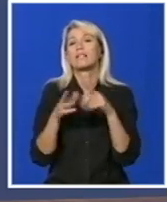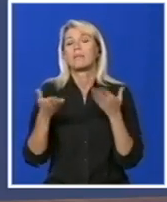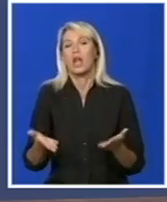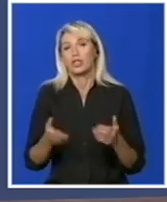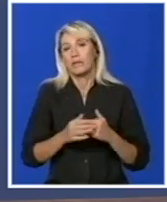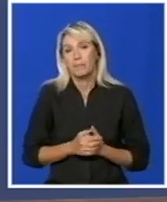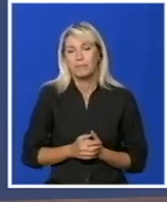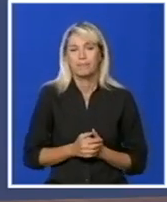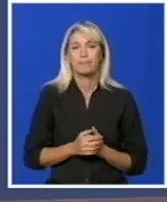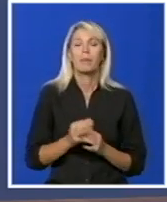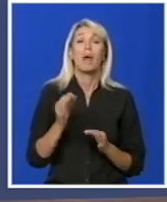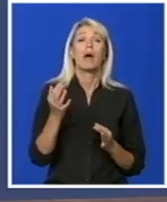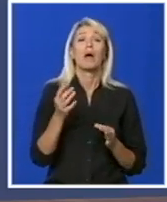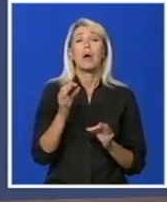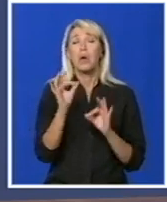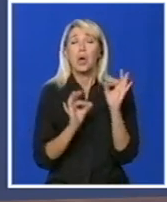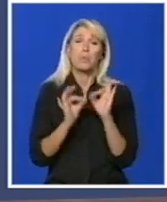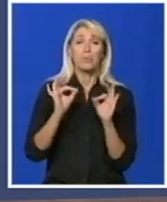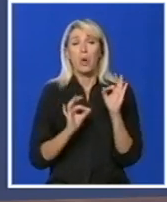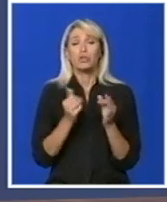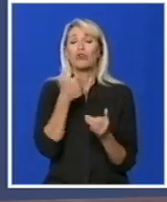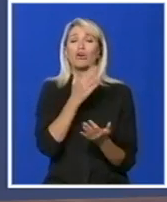Procena epidemiološke situacije do kraja ovoga meseca